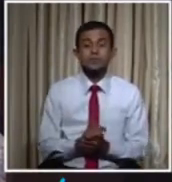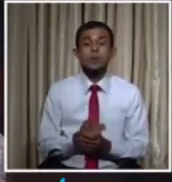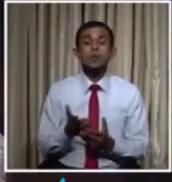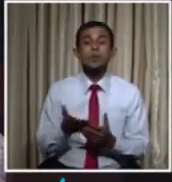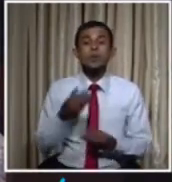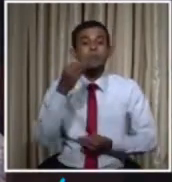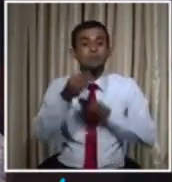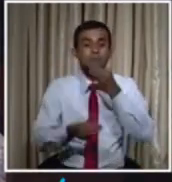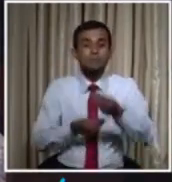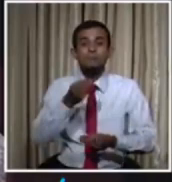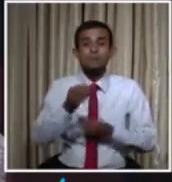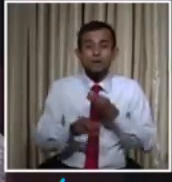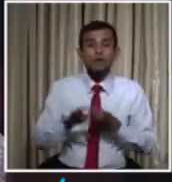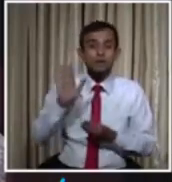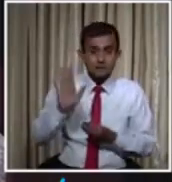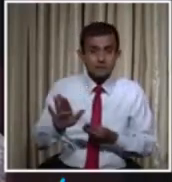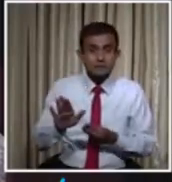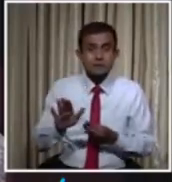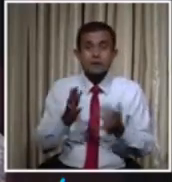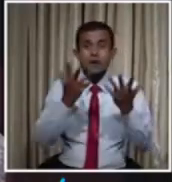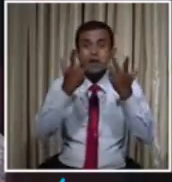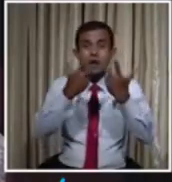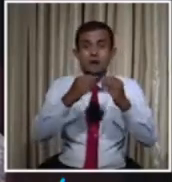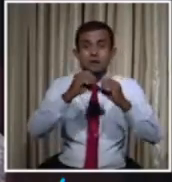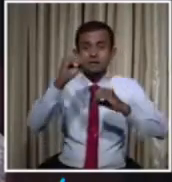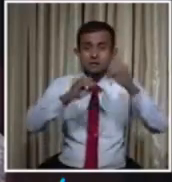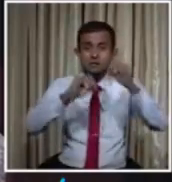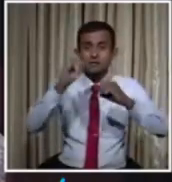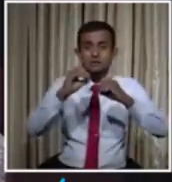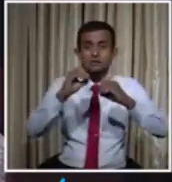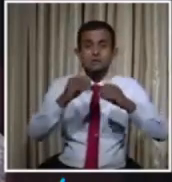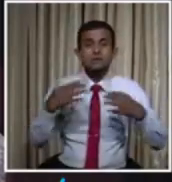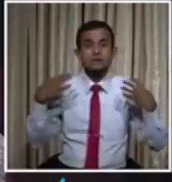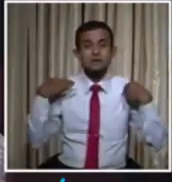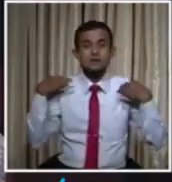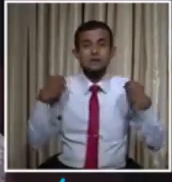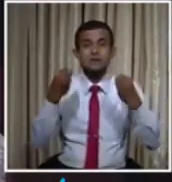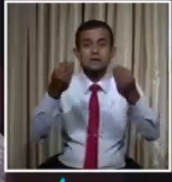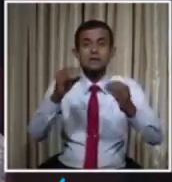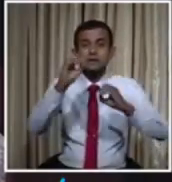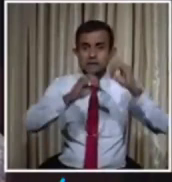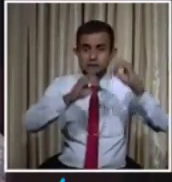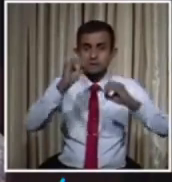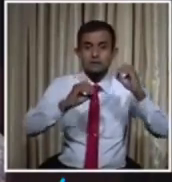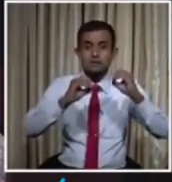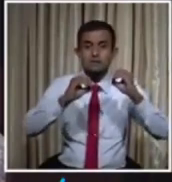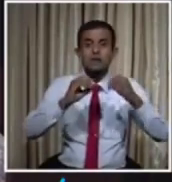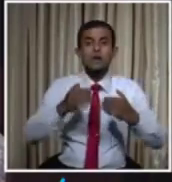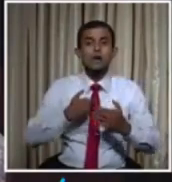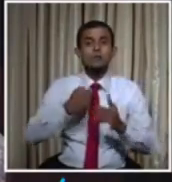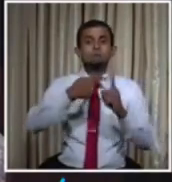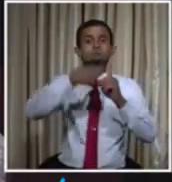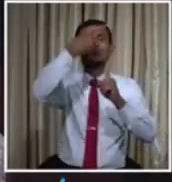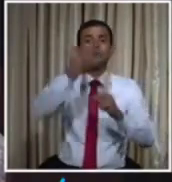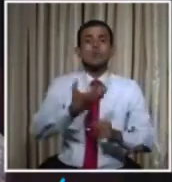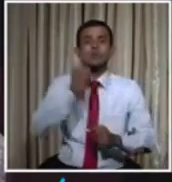ව්‍යාපාරවල නිරත වීමේ දර්ශකය පහසුකම් සැපීමේ දර්ශකය අපි ඉහළම තැනකට එන්නට